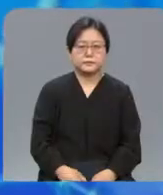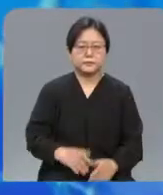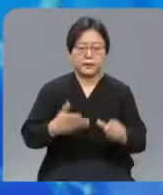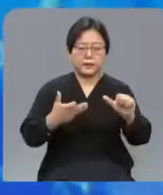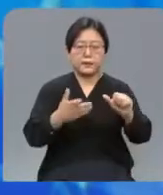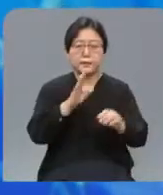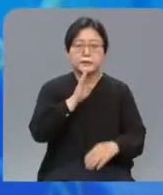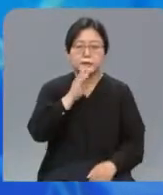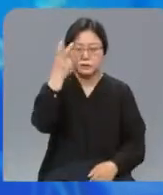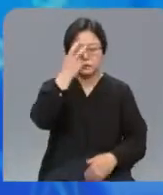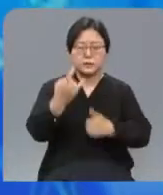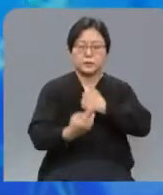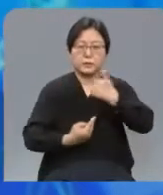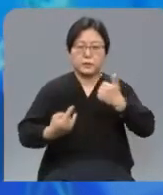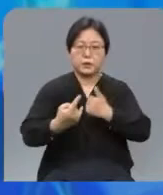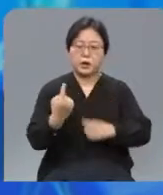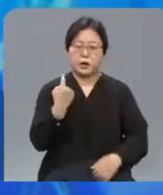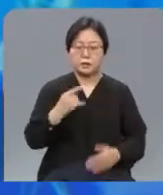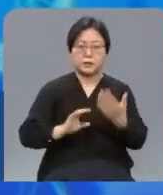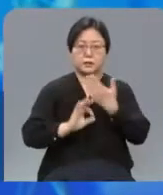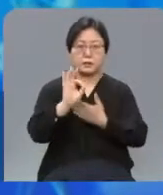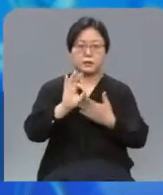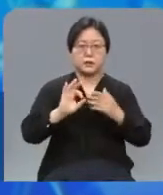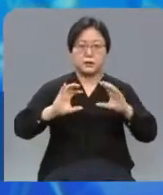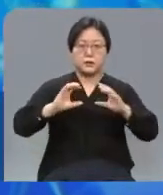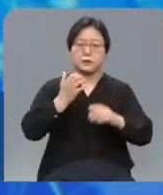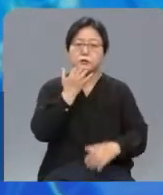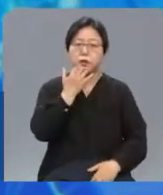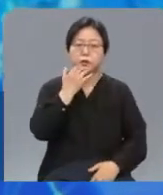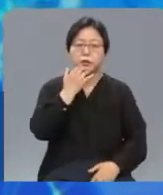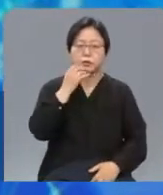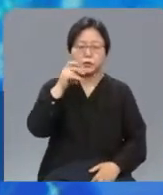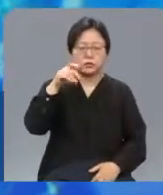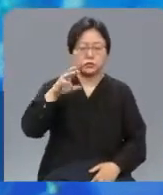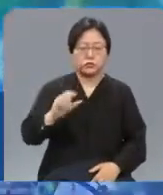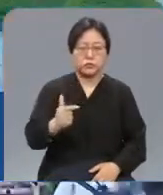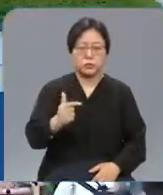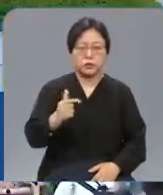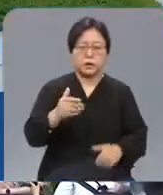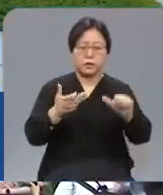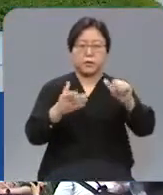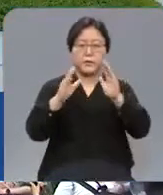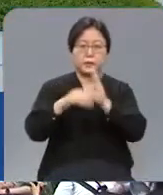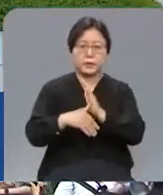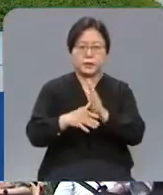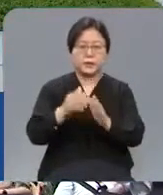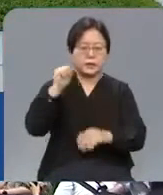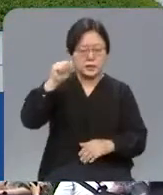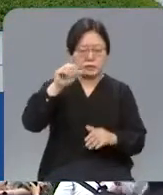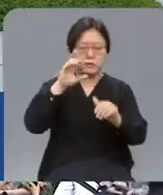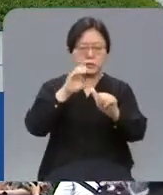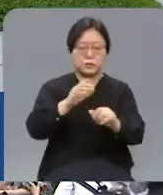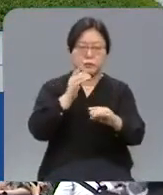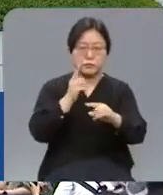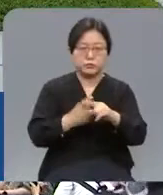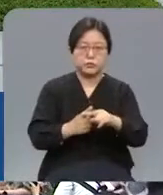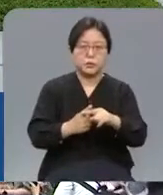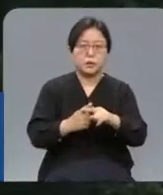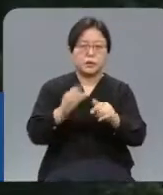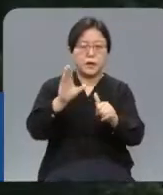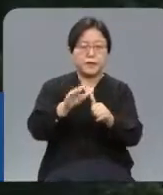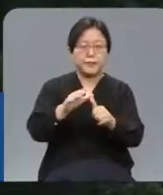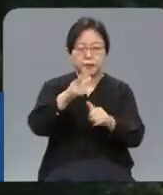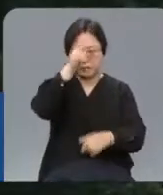5.18 진상규명 조사위원회는 어제 오전 국립 서울현충원 에서 5.18 당시 시위 진압을 하다 숨진 1평